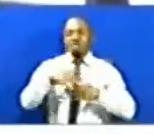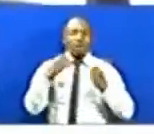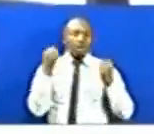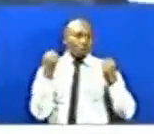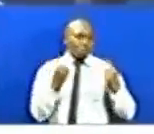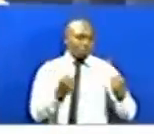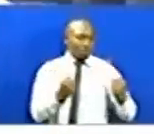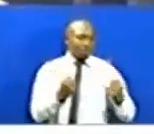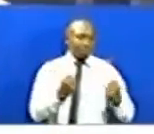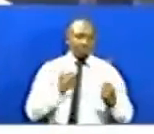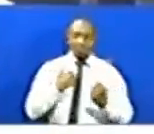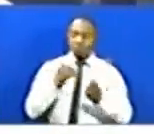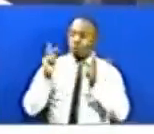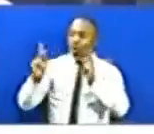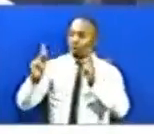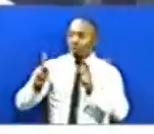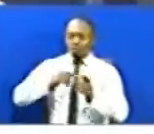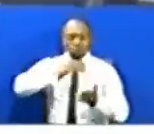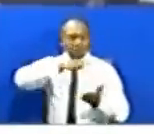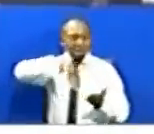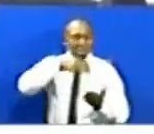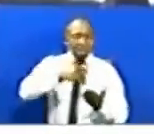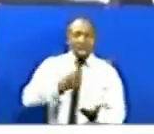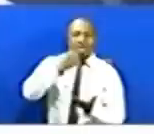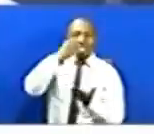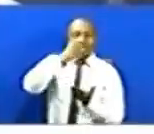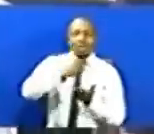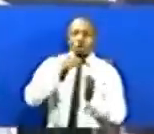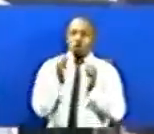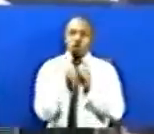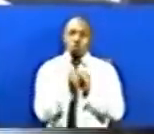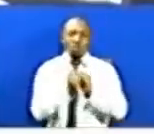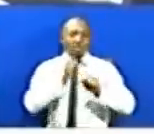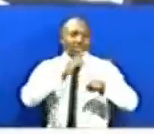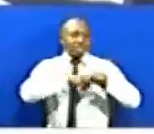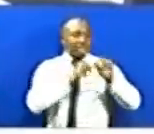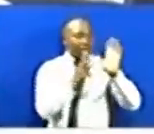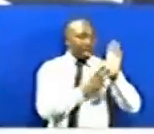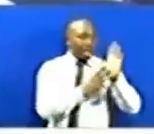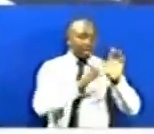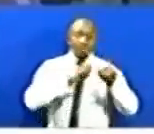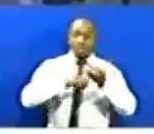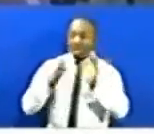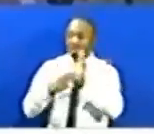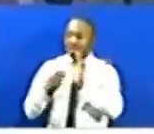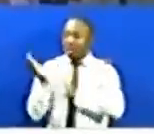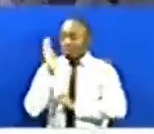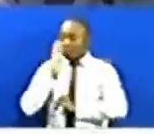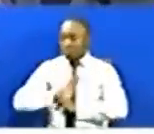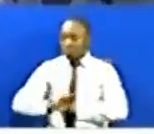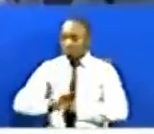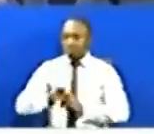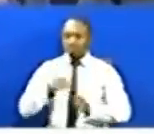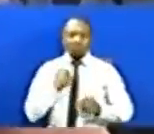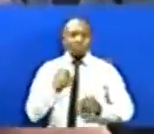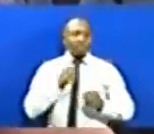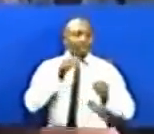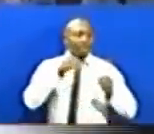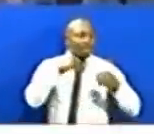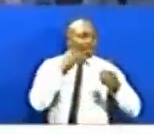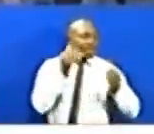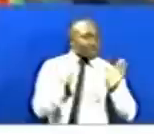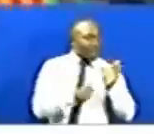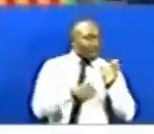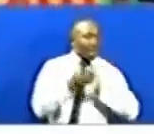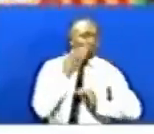biashara. Kwa kawaida chakula tukipika hata kilo 10 saa 8 saa 9 mishaisha. Uwepo wa daladala ni